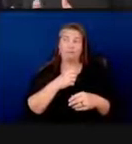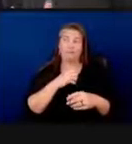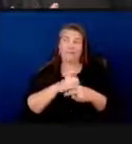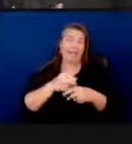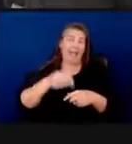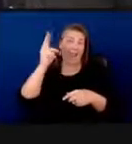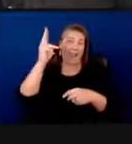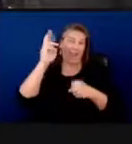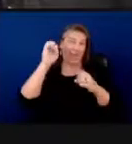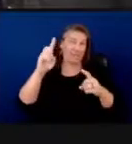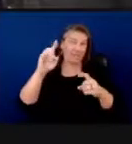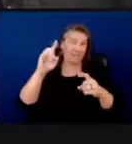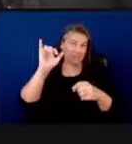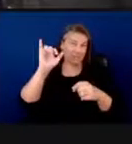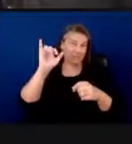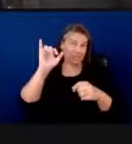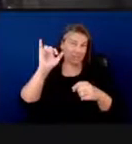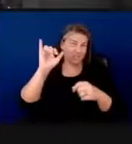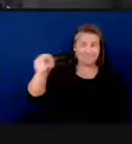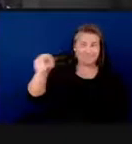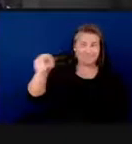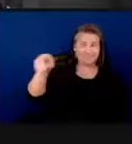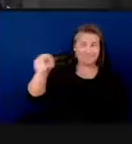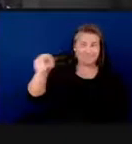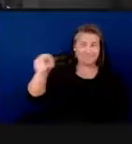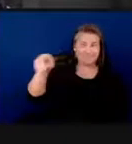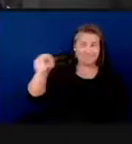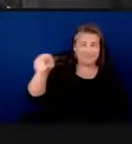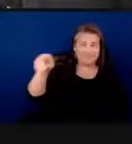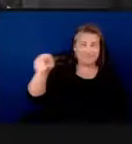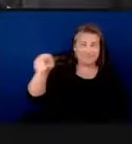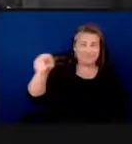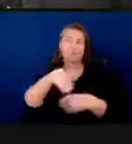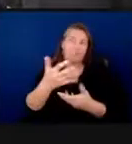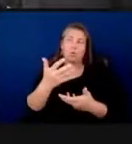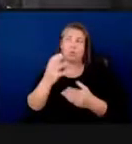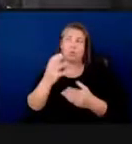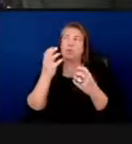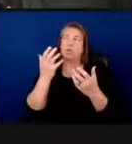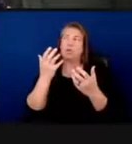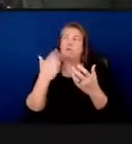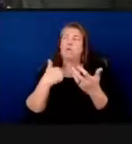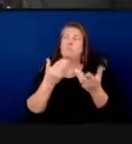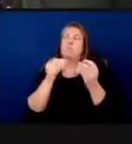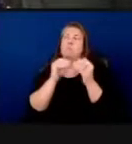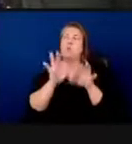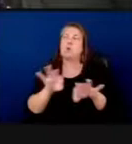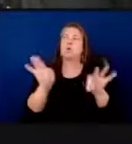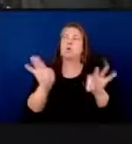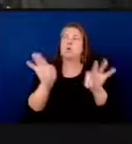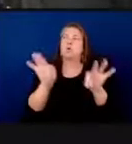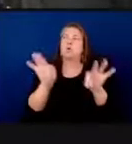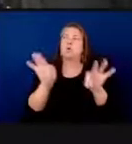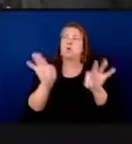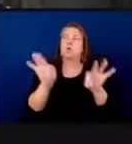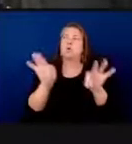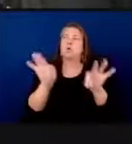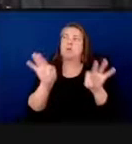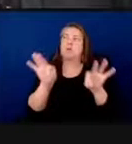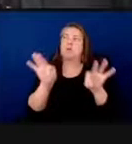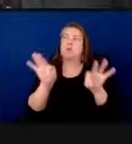sekta mbalimbali ama mikataba mbalimbali au kazi mbalimbali, ni muhimu sana pale ambapo